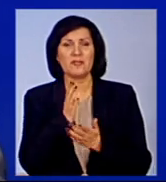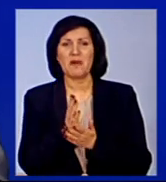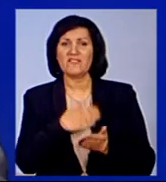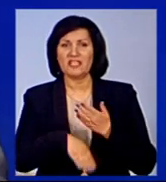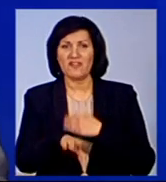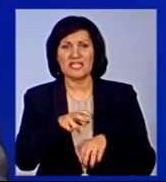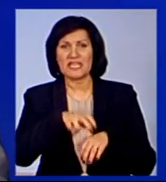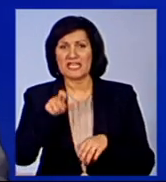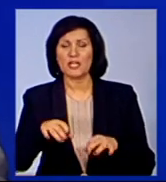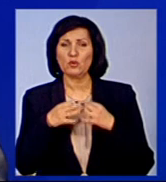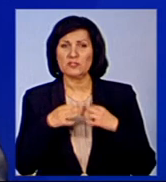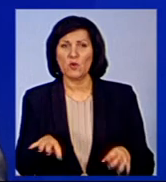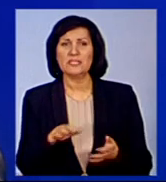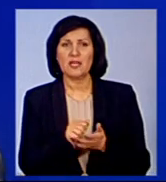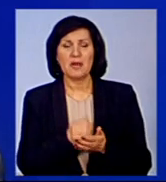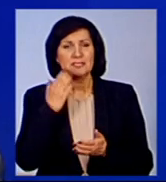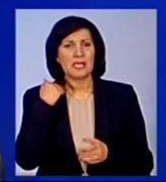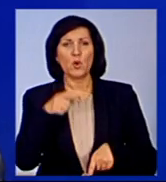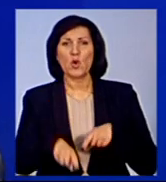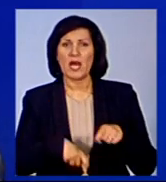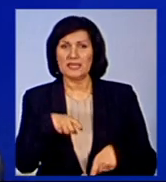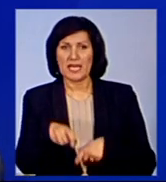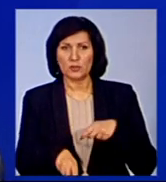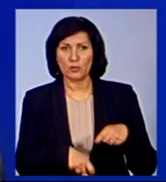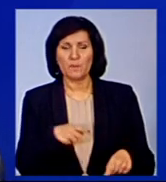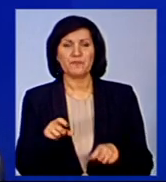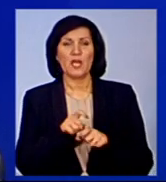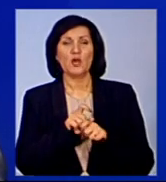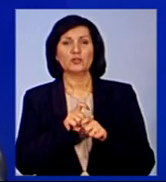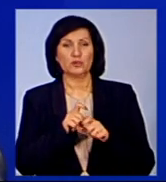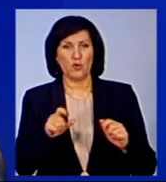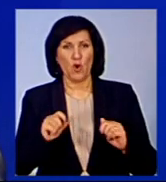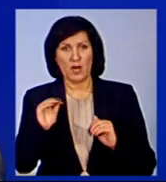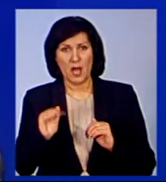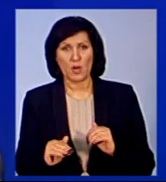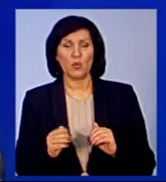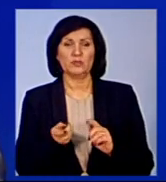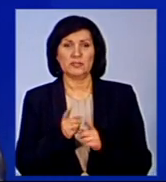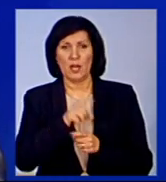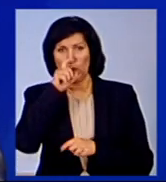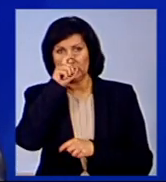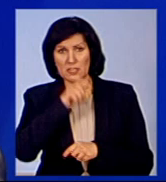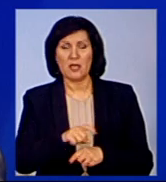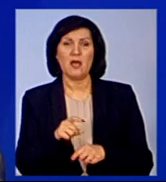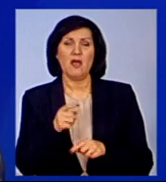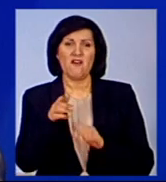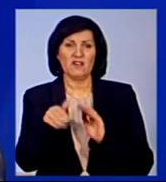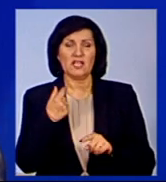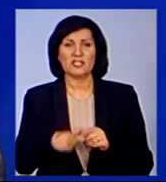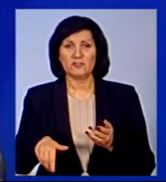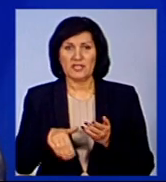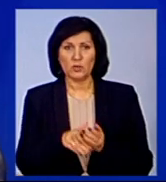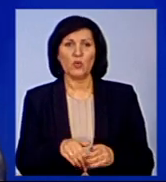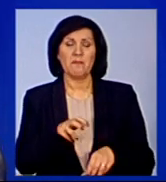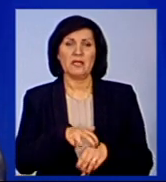проте лікарі дозволили йому займатися легкою атлетикою. Коли школяру стало зле, вчитель викликав швидку. Медики намагалися реанімувати